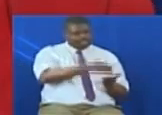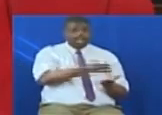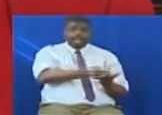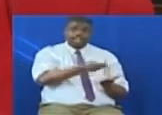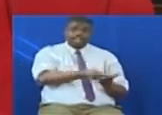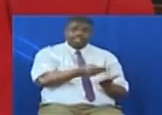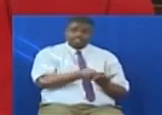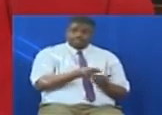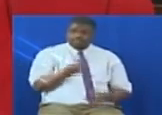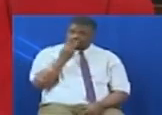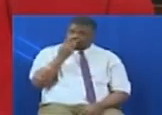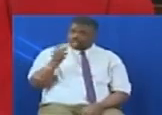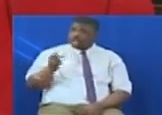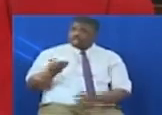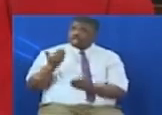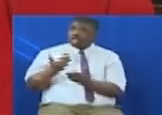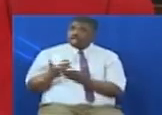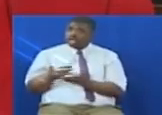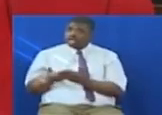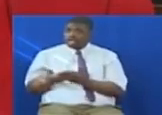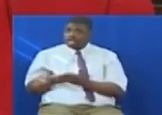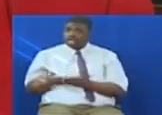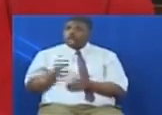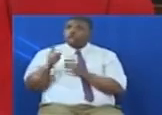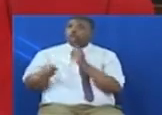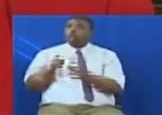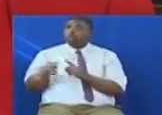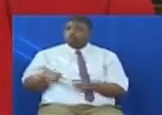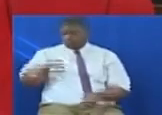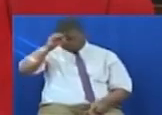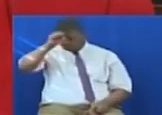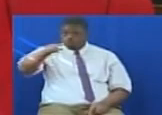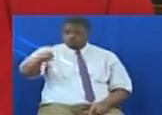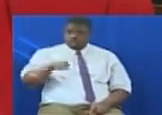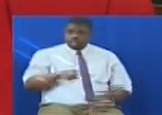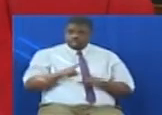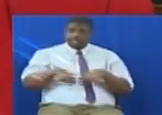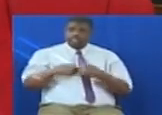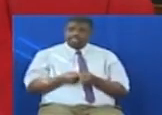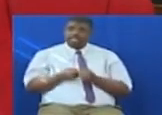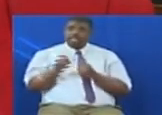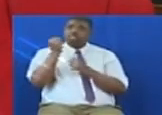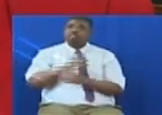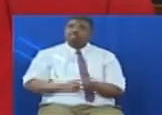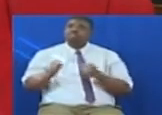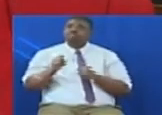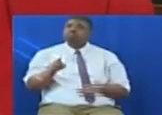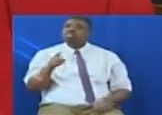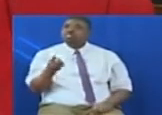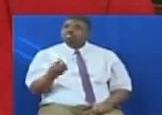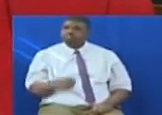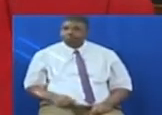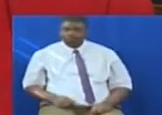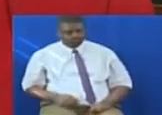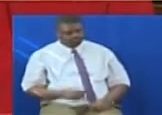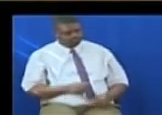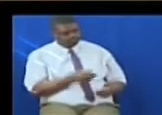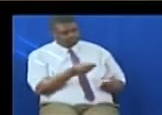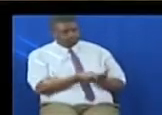Ukiliangalia haraka haraka unaweza kulaumu, lakini mnajua amesave nini? Kwa kununua kwa